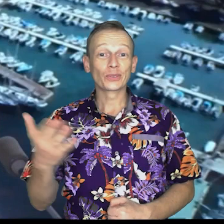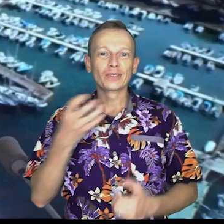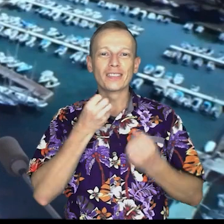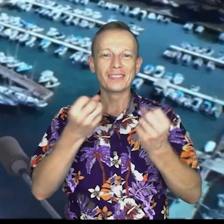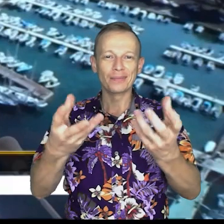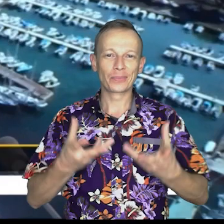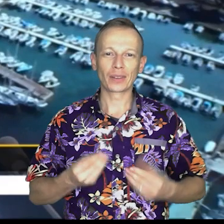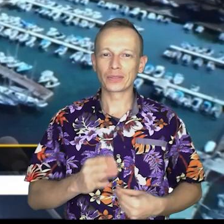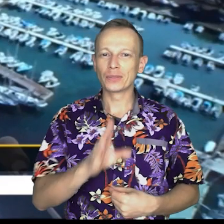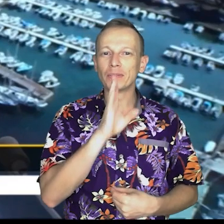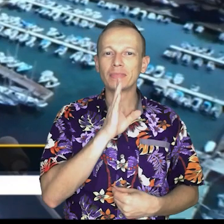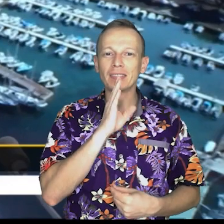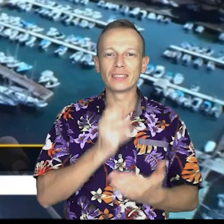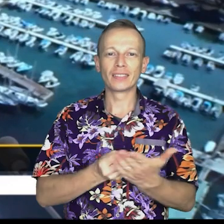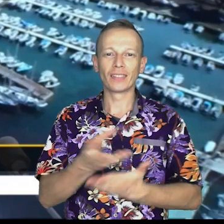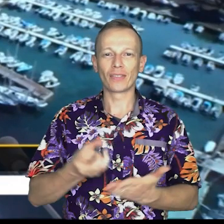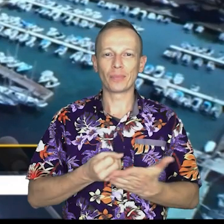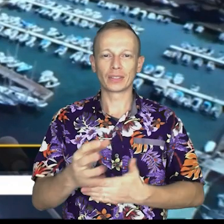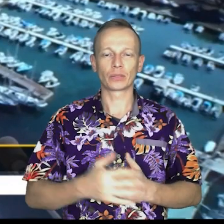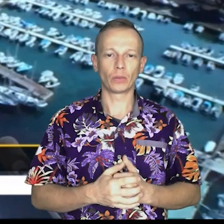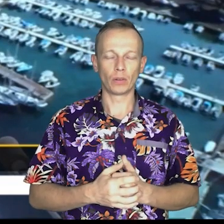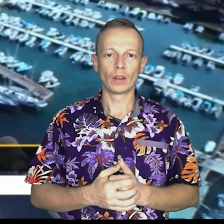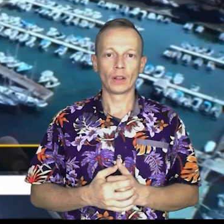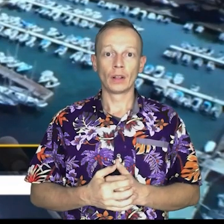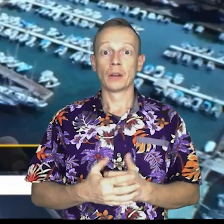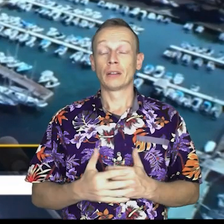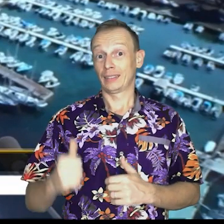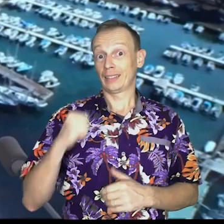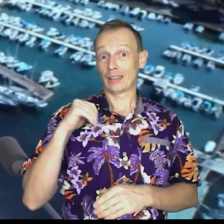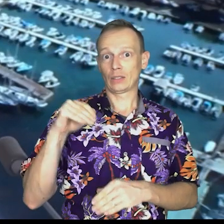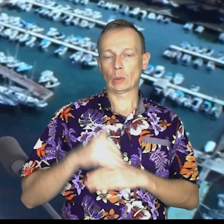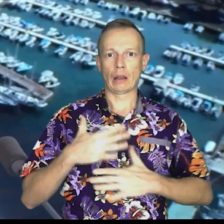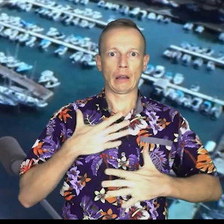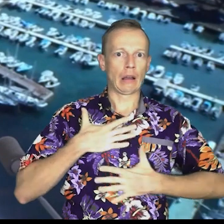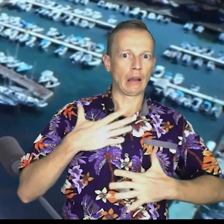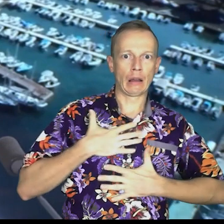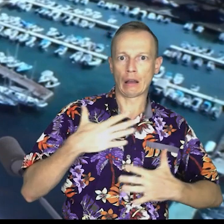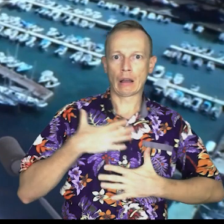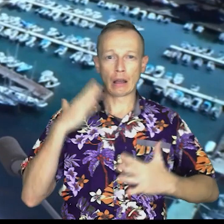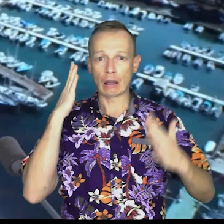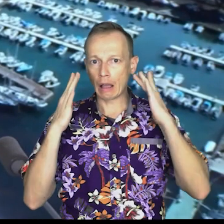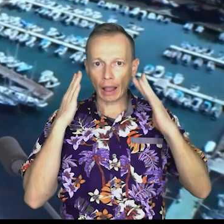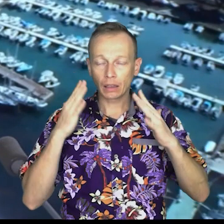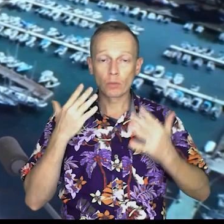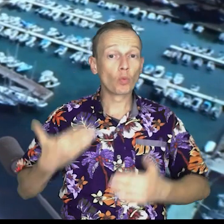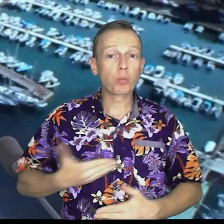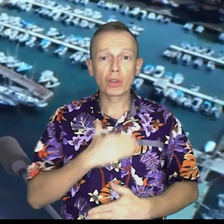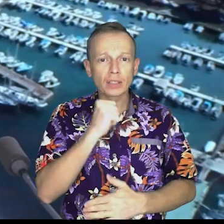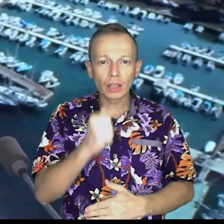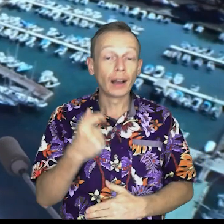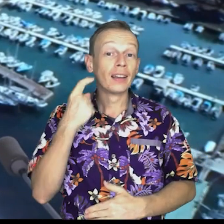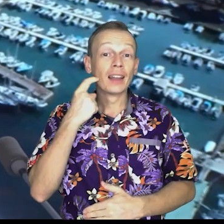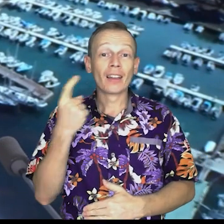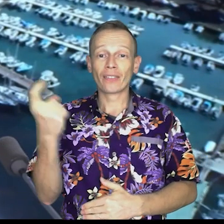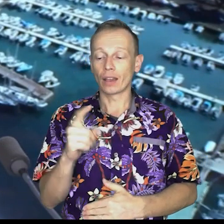Bonjour à tous et bienvenue dans votre journal de la mi-journée. Plus de peur que de mal hier soir pour 47 élèves de Hao. En sortie